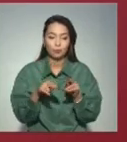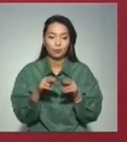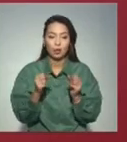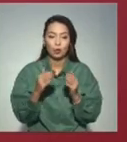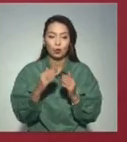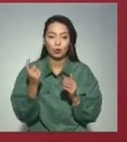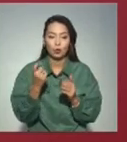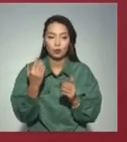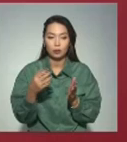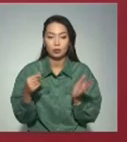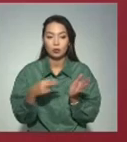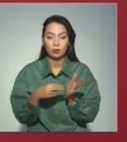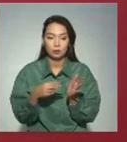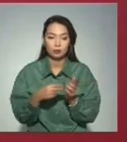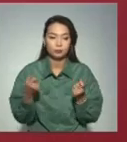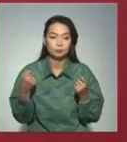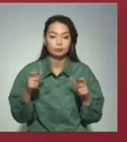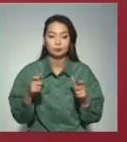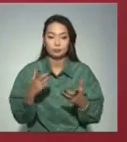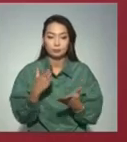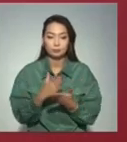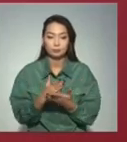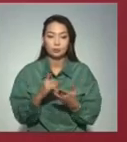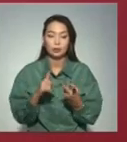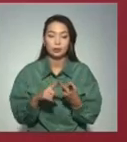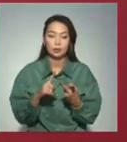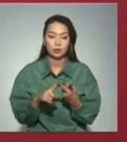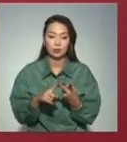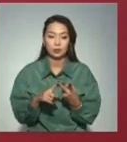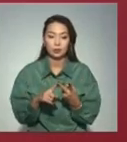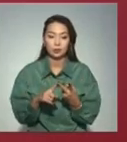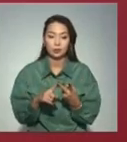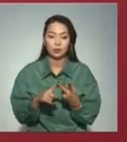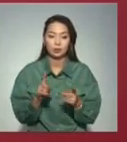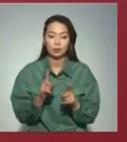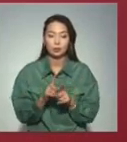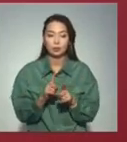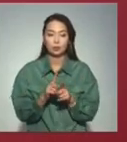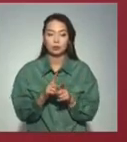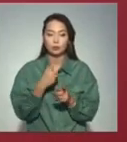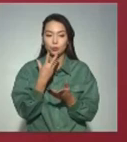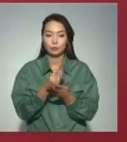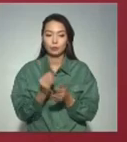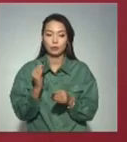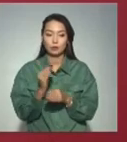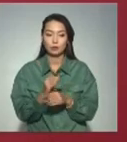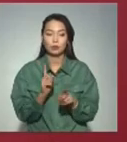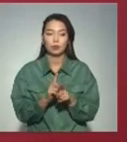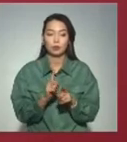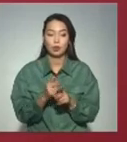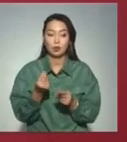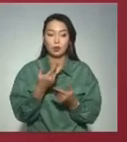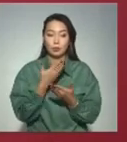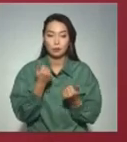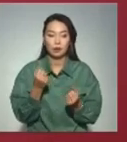иелері олардың бағасын жоғары қойды біріншіден. Екіншіден олар өздері үй сатып алуға толық ақша жоқ,